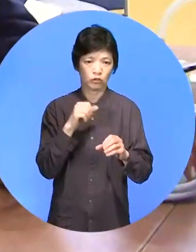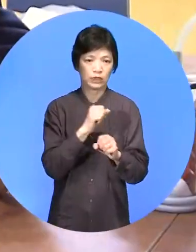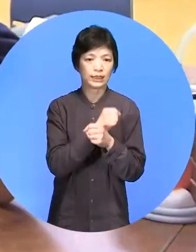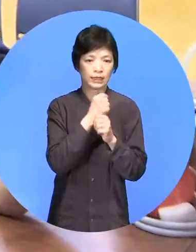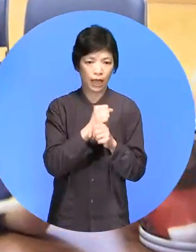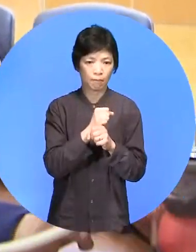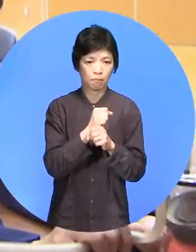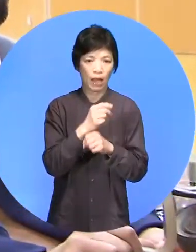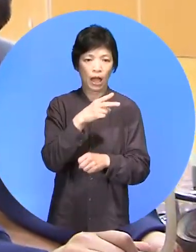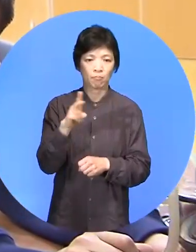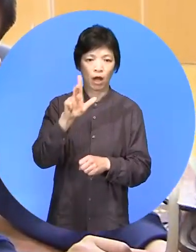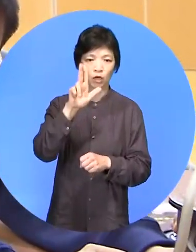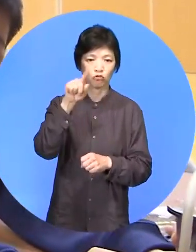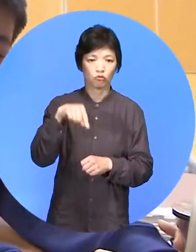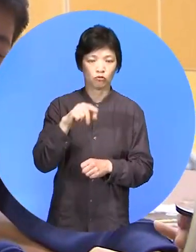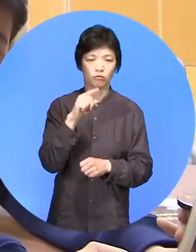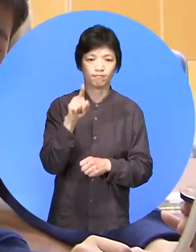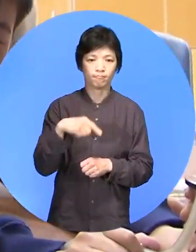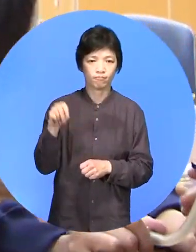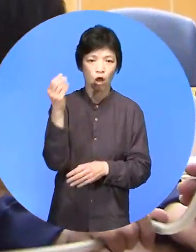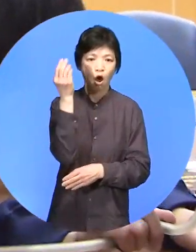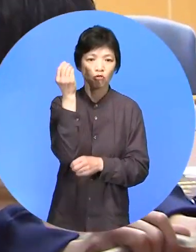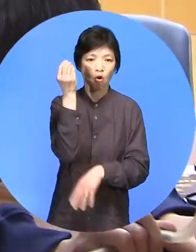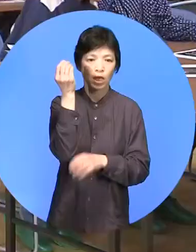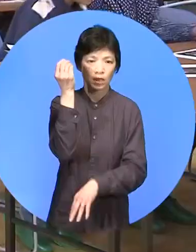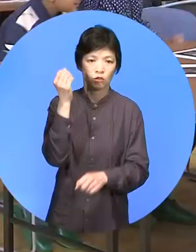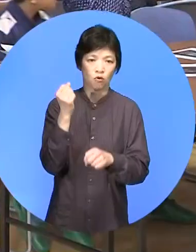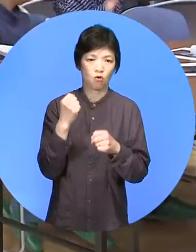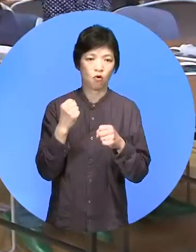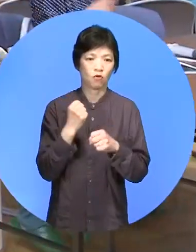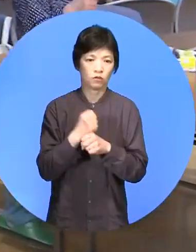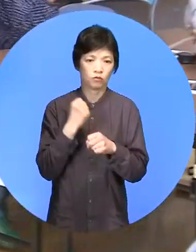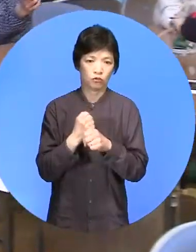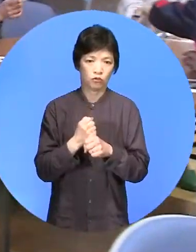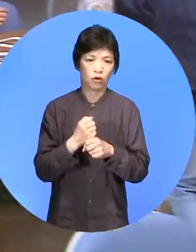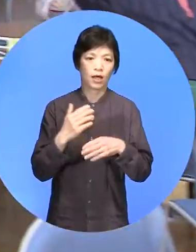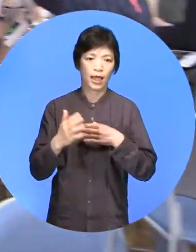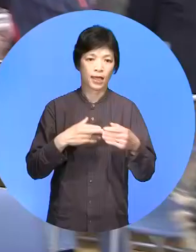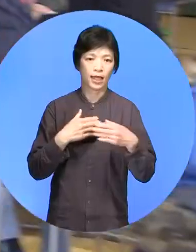真空実験やバルーンロケットの制作体験が行われました。